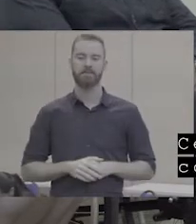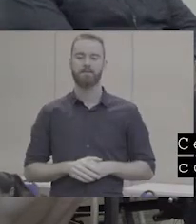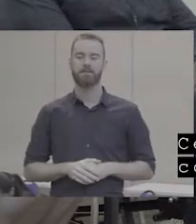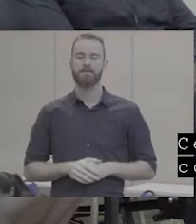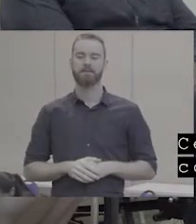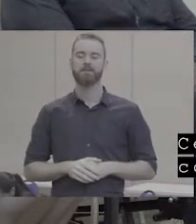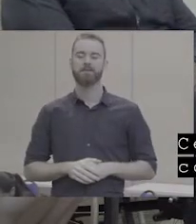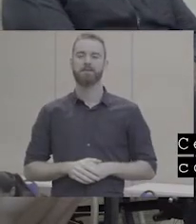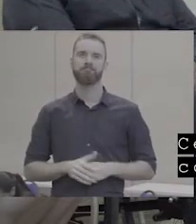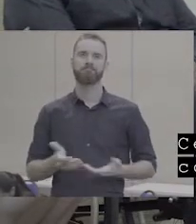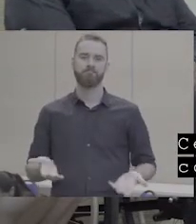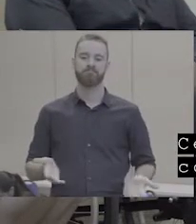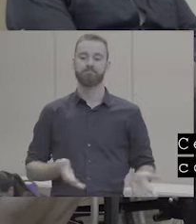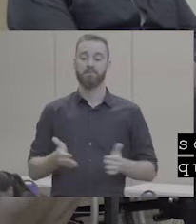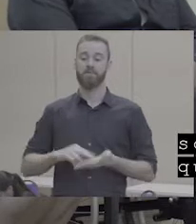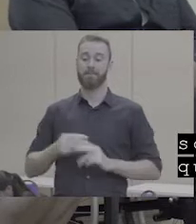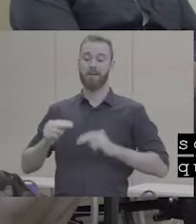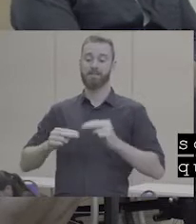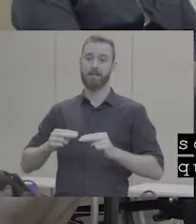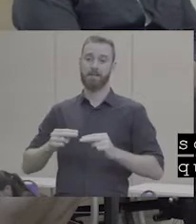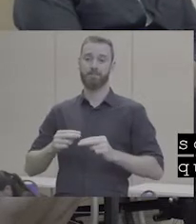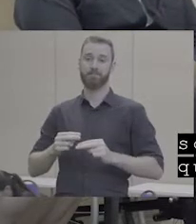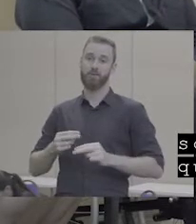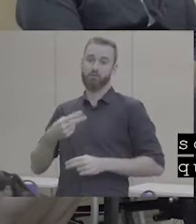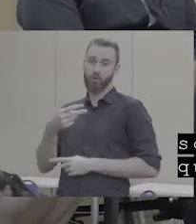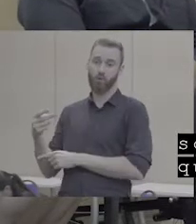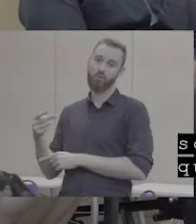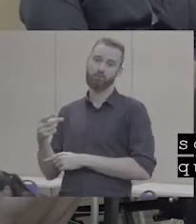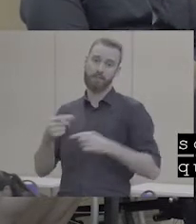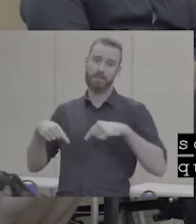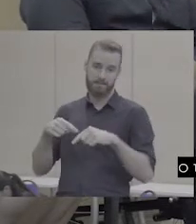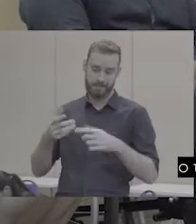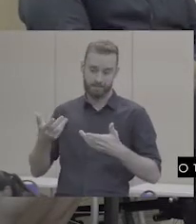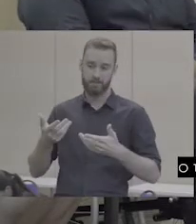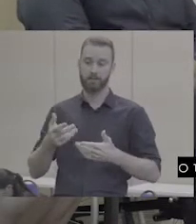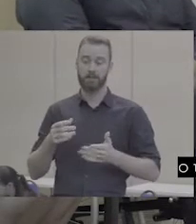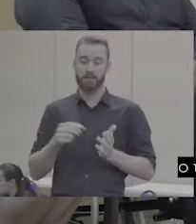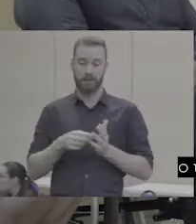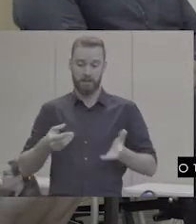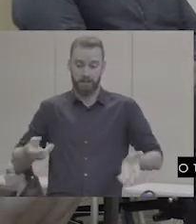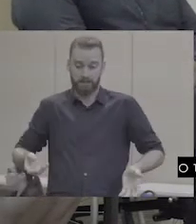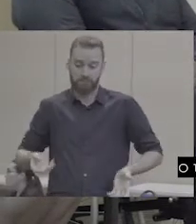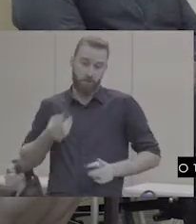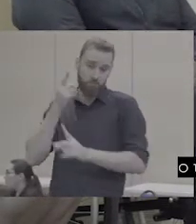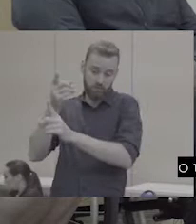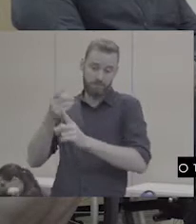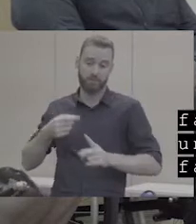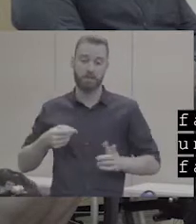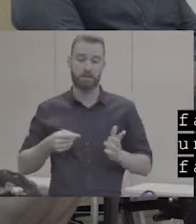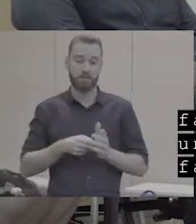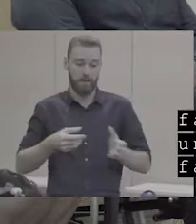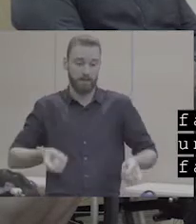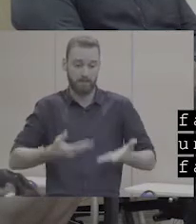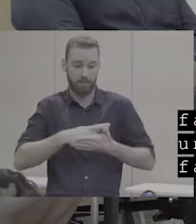Ce qui fait qu'on s'est donné comme mission à bâtir son quartier qu'à chaque fois qu'on pouvait faire un projet où on était en mesure de